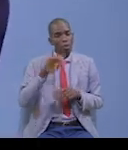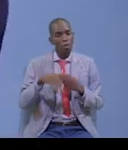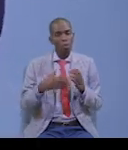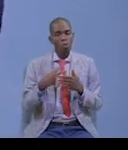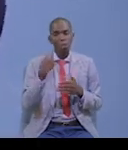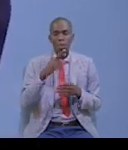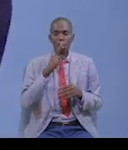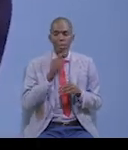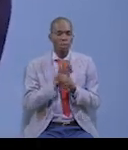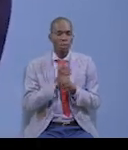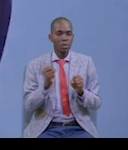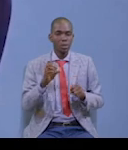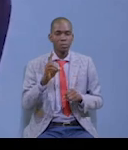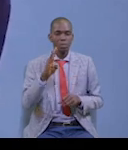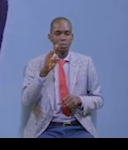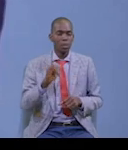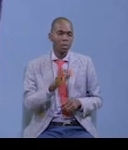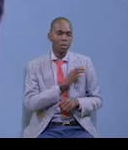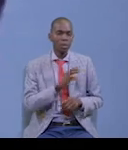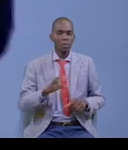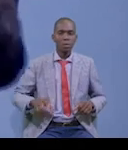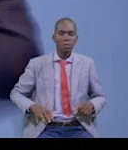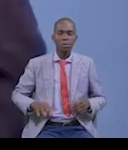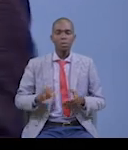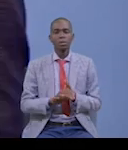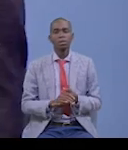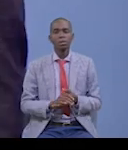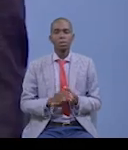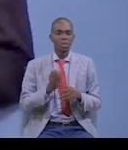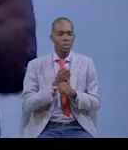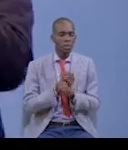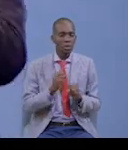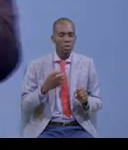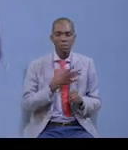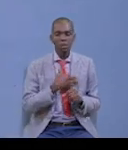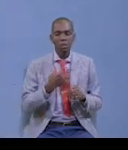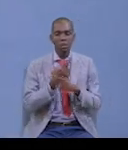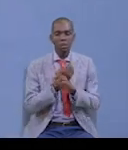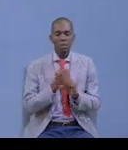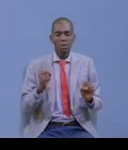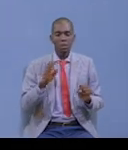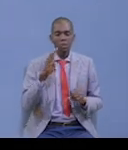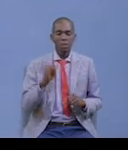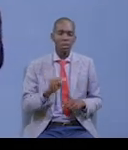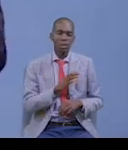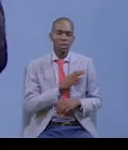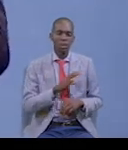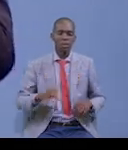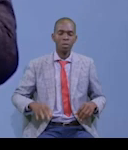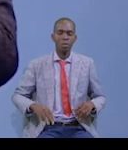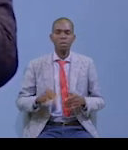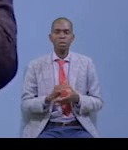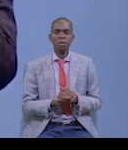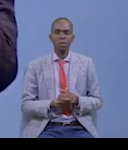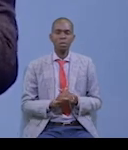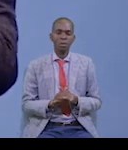by Christ. కానీ క్రీస్తు ద్వారా నీతిమంతులుగా saved and redeemed by Christ. రక్షించబడి క్రీస్తు ద్వారా